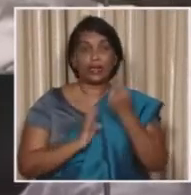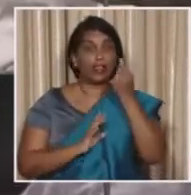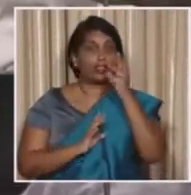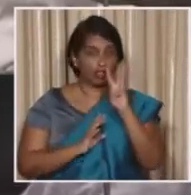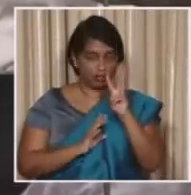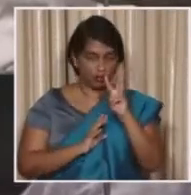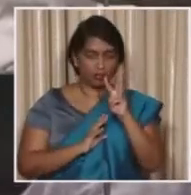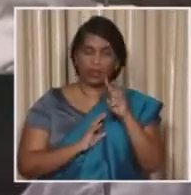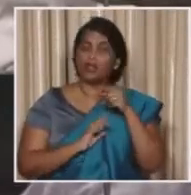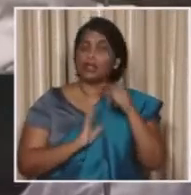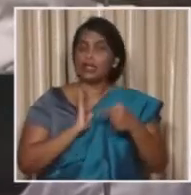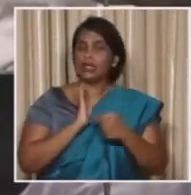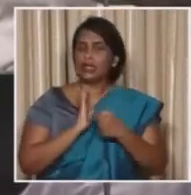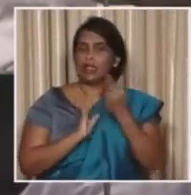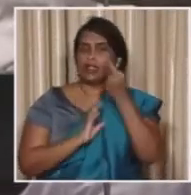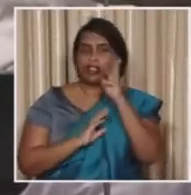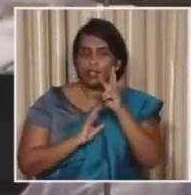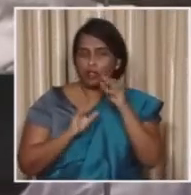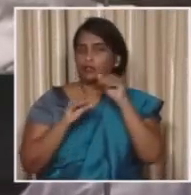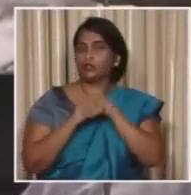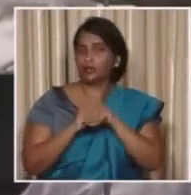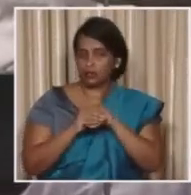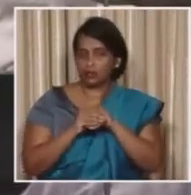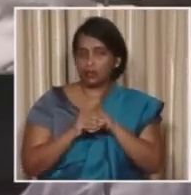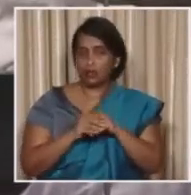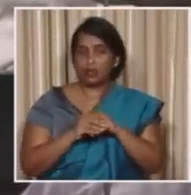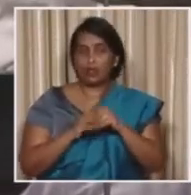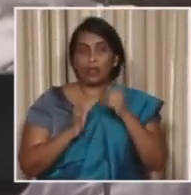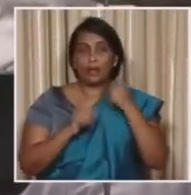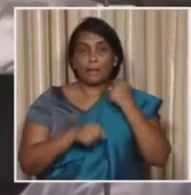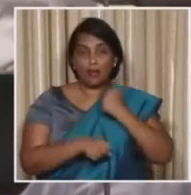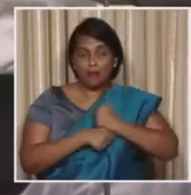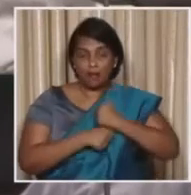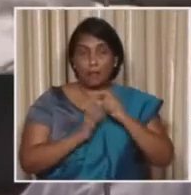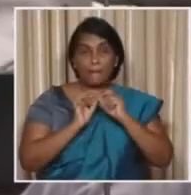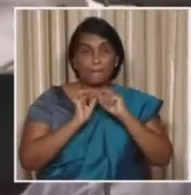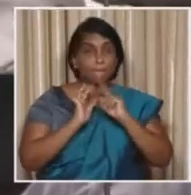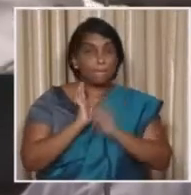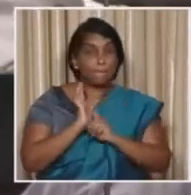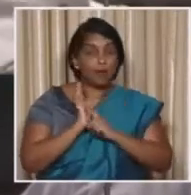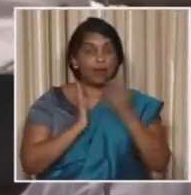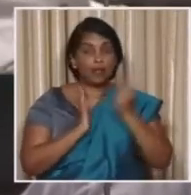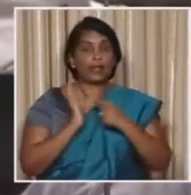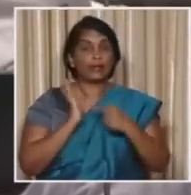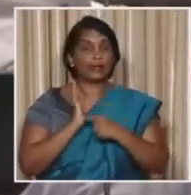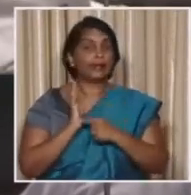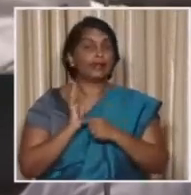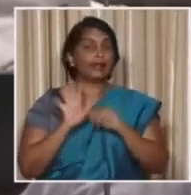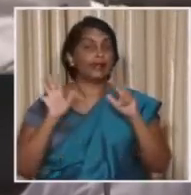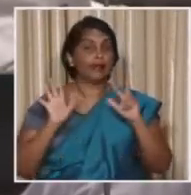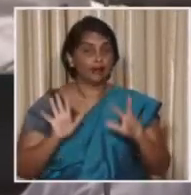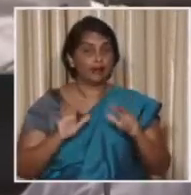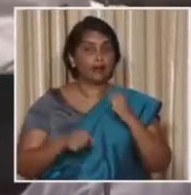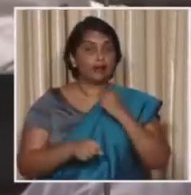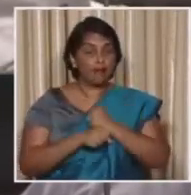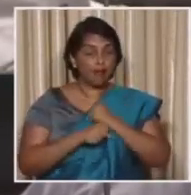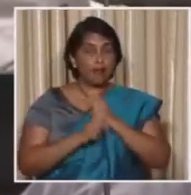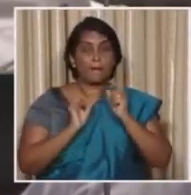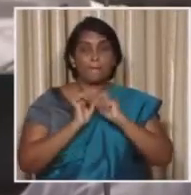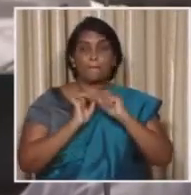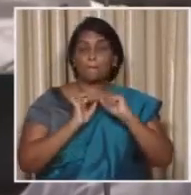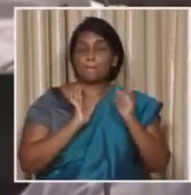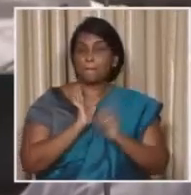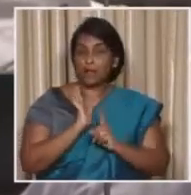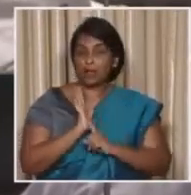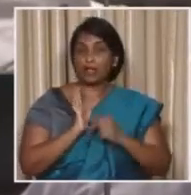වෙනවා. මේ ට්‍රිලියන 13 ඇතුලේ බැඳුම් කර තියෙනවා, භාණ්ඩාගාර බැඳුම් කර තියෙනවා ට්‍රිලියන 8ක්. භාණ්ඩාගාර බිල්පත් තියෙනවා